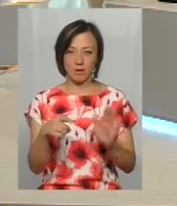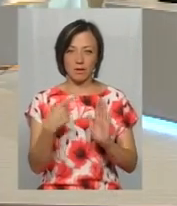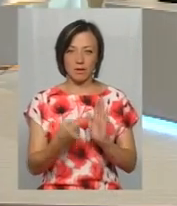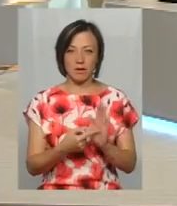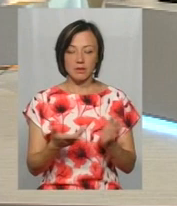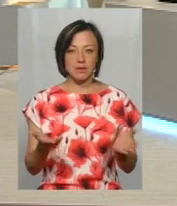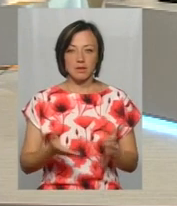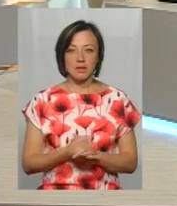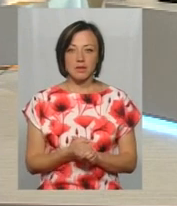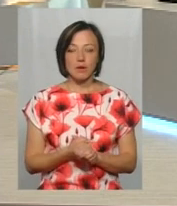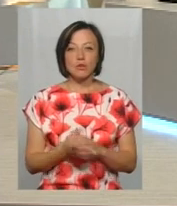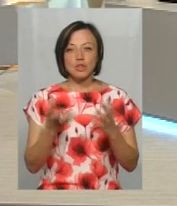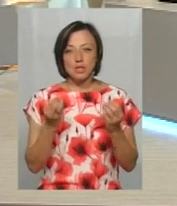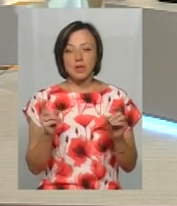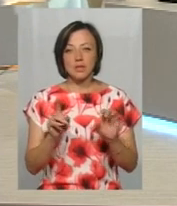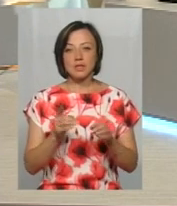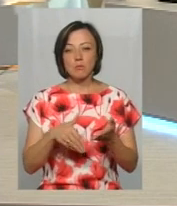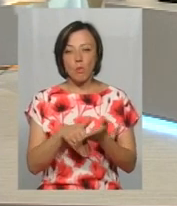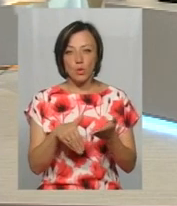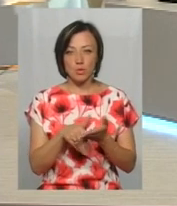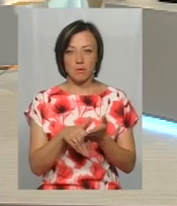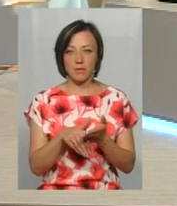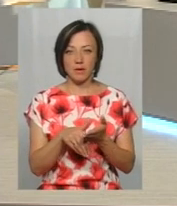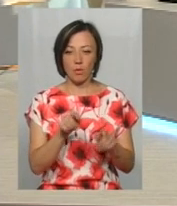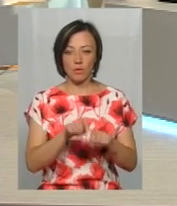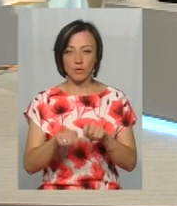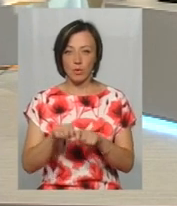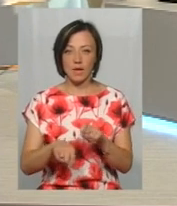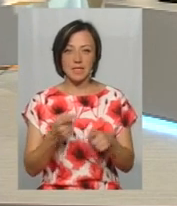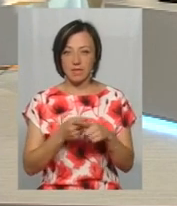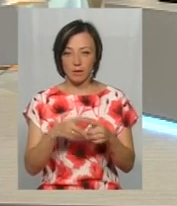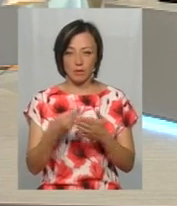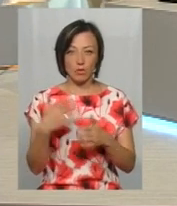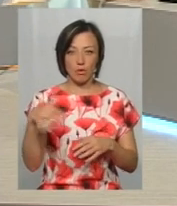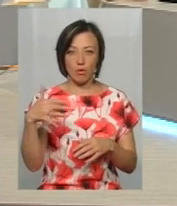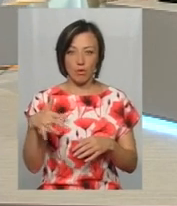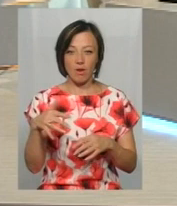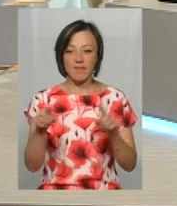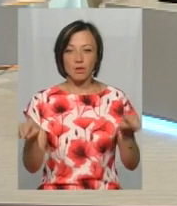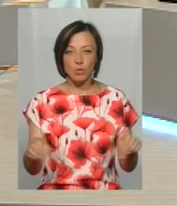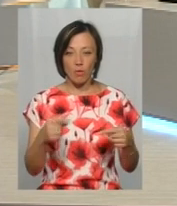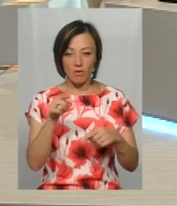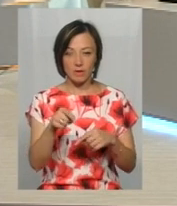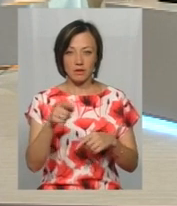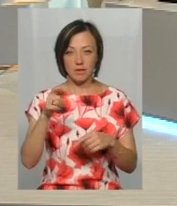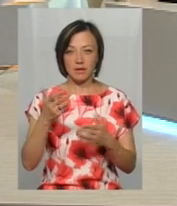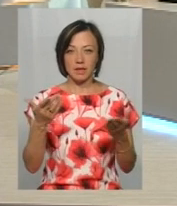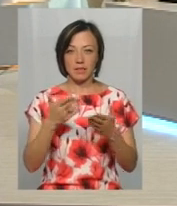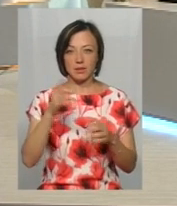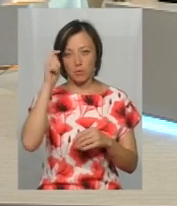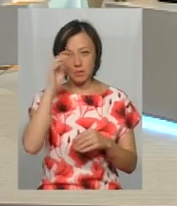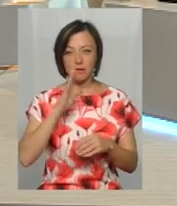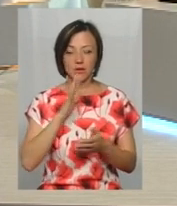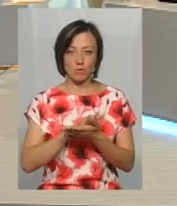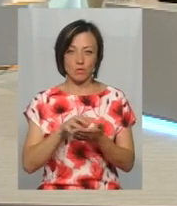От, можливо, ще якісь є способи, тому що, я так розумію, що це ж дорого буде відновлювати те, що там хлопці чи якісь дівчата